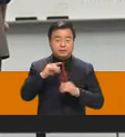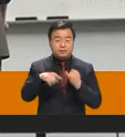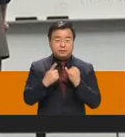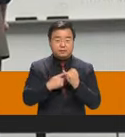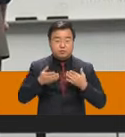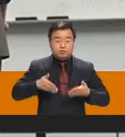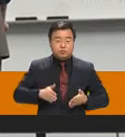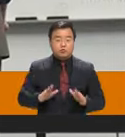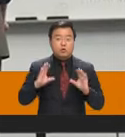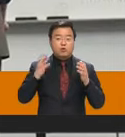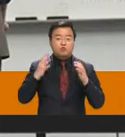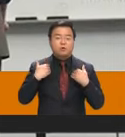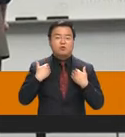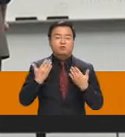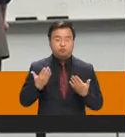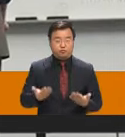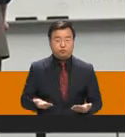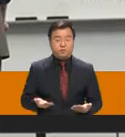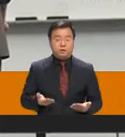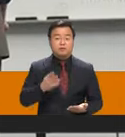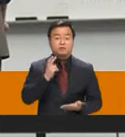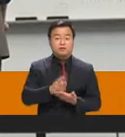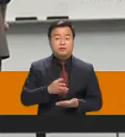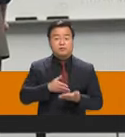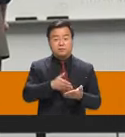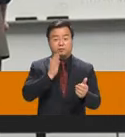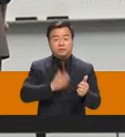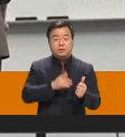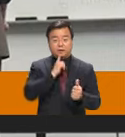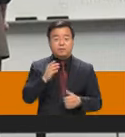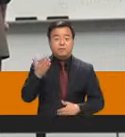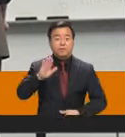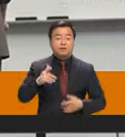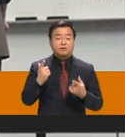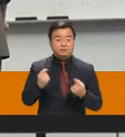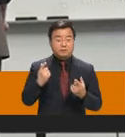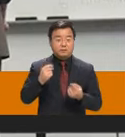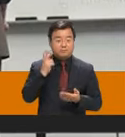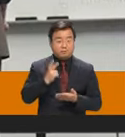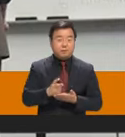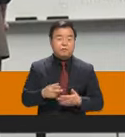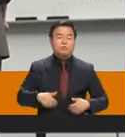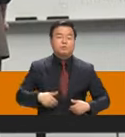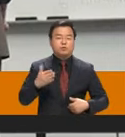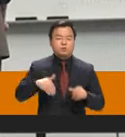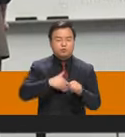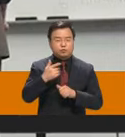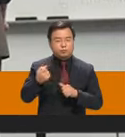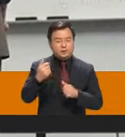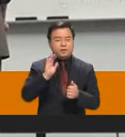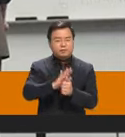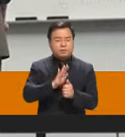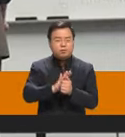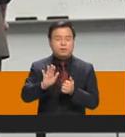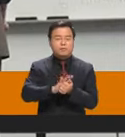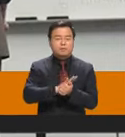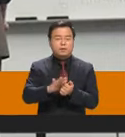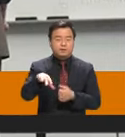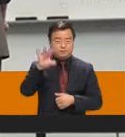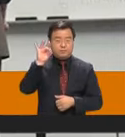육아 휴학 제도 도입을 권고하기도 했는데요. 네, 물론 이런 제도도 필요하지만 주위의 작은 도움, 또